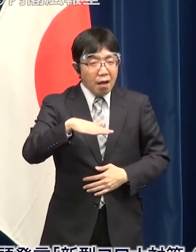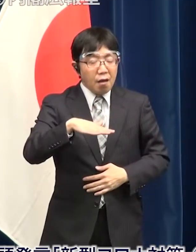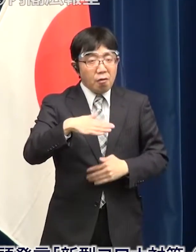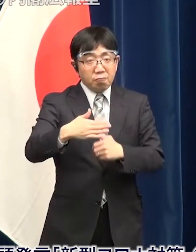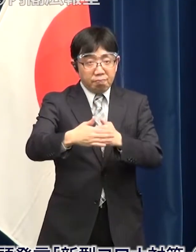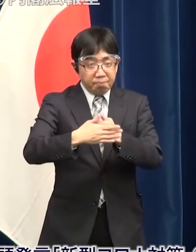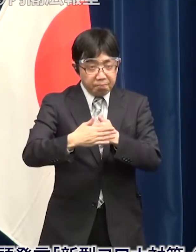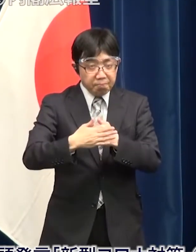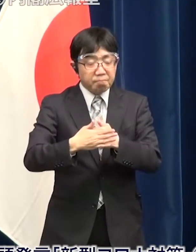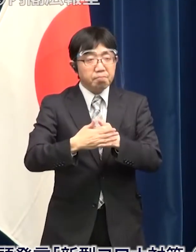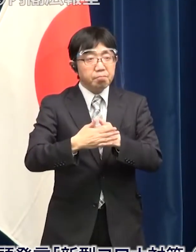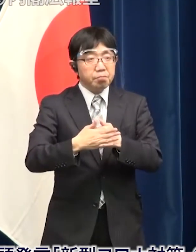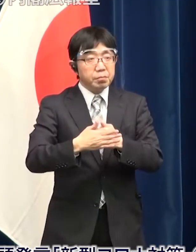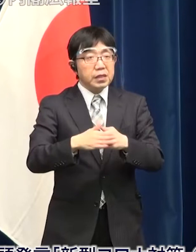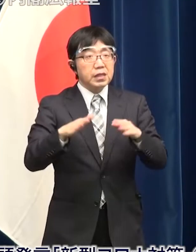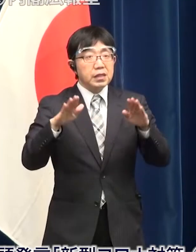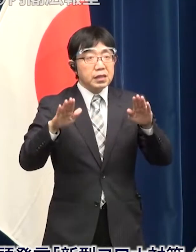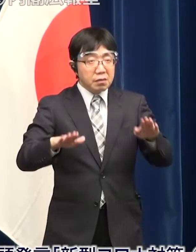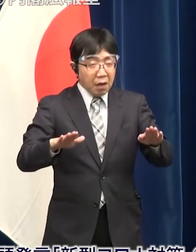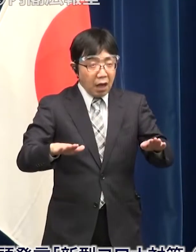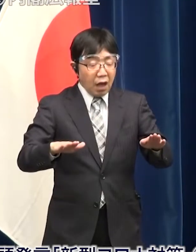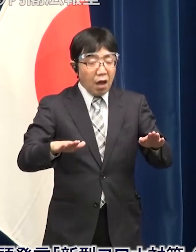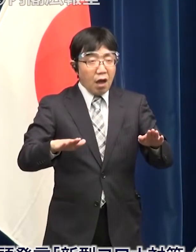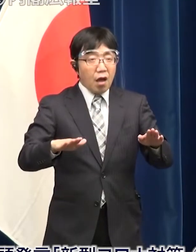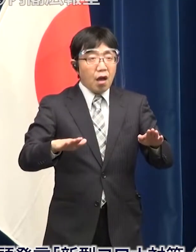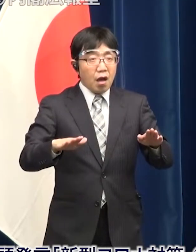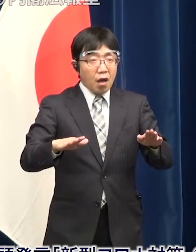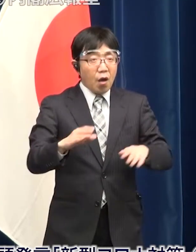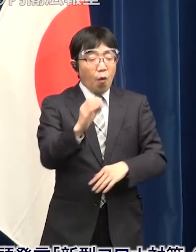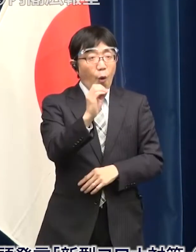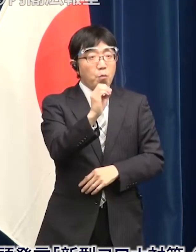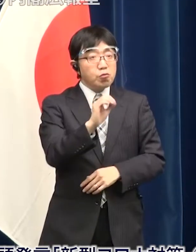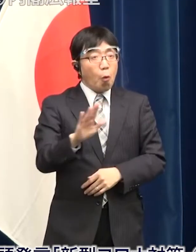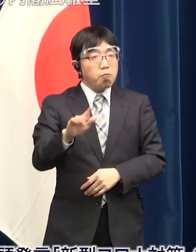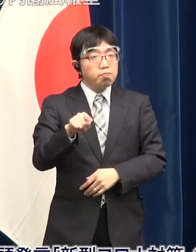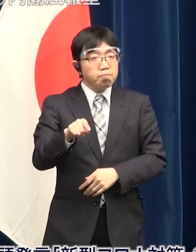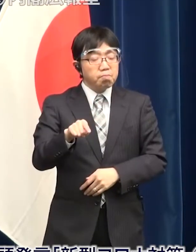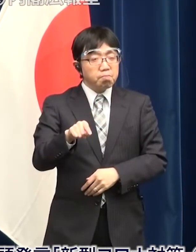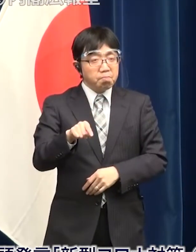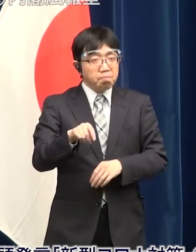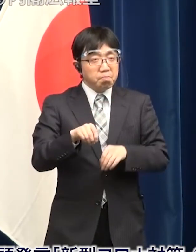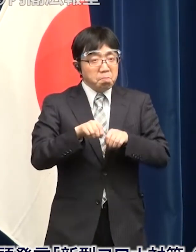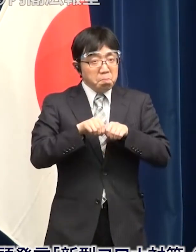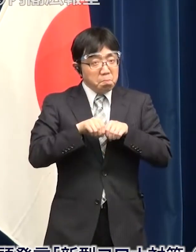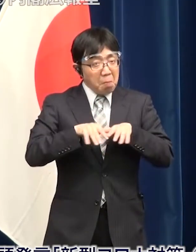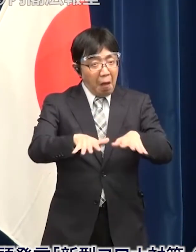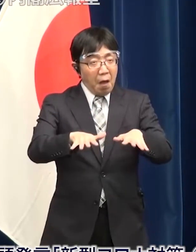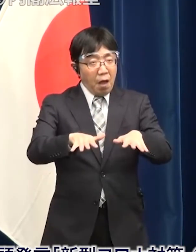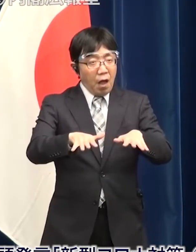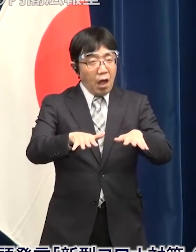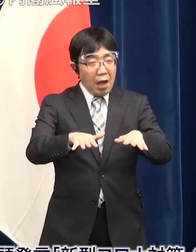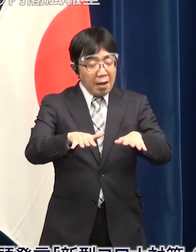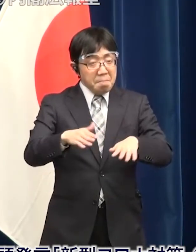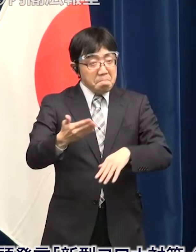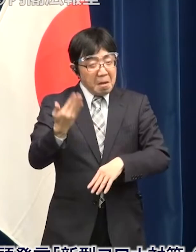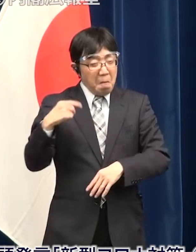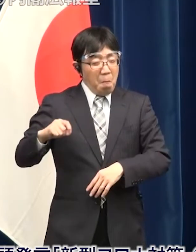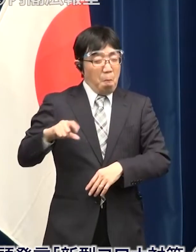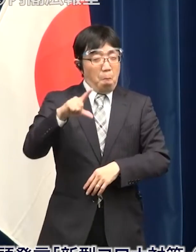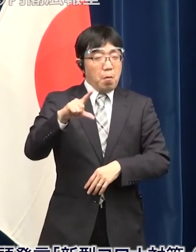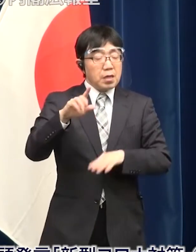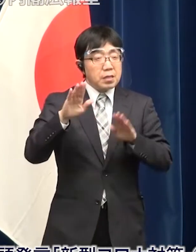では全国的にオミクロン株の感染拡大のページがうち付き始めています